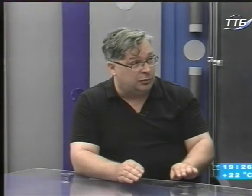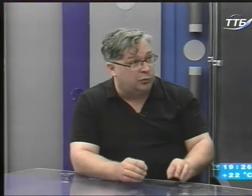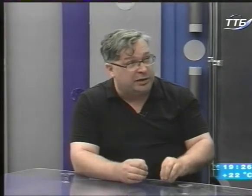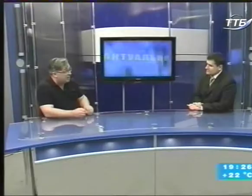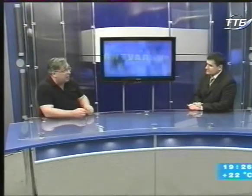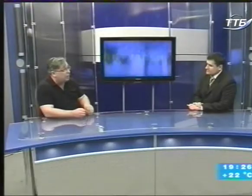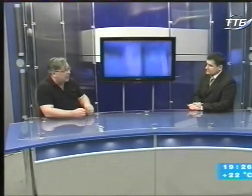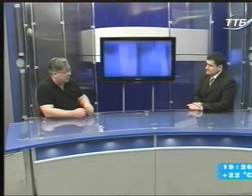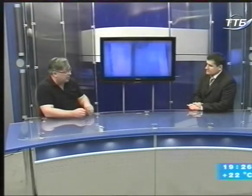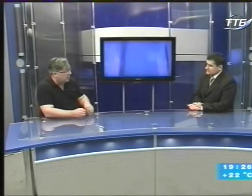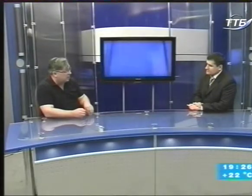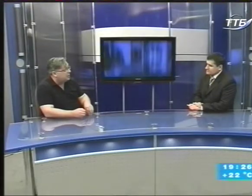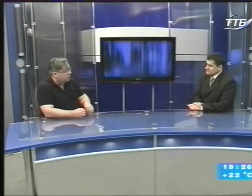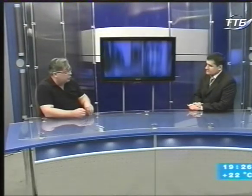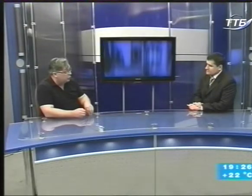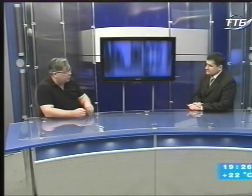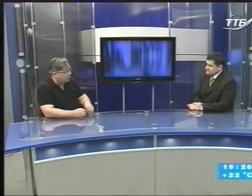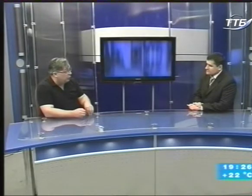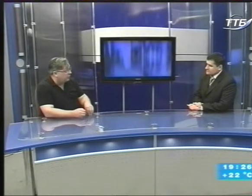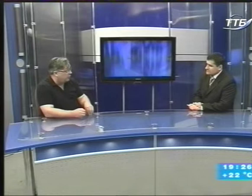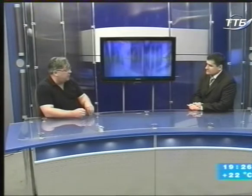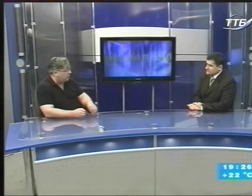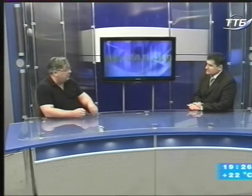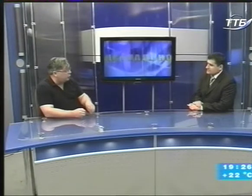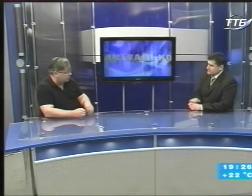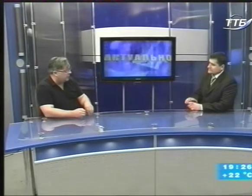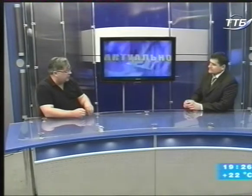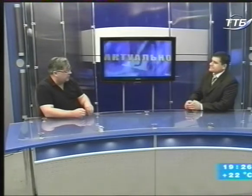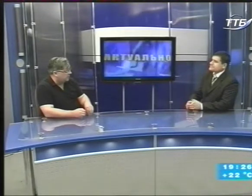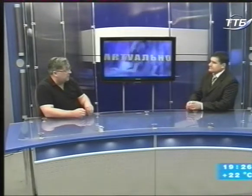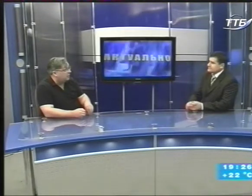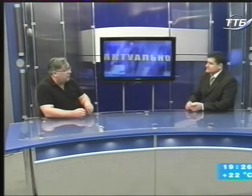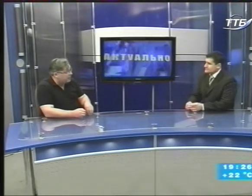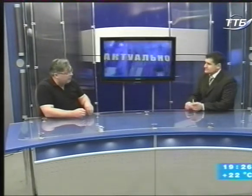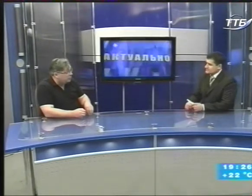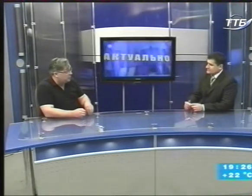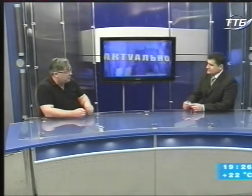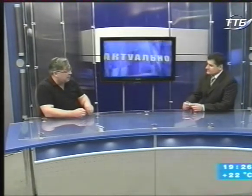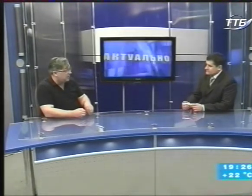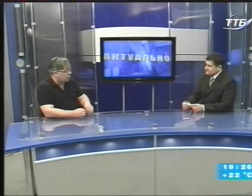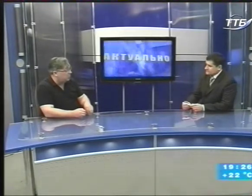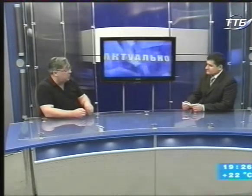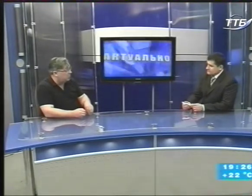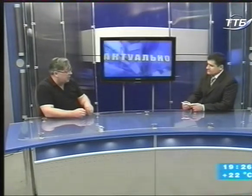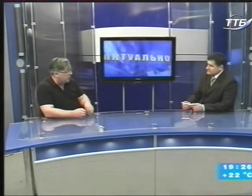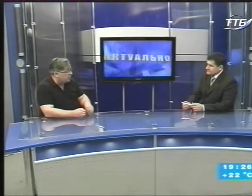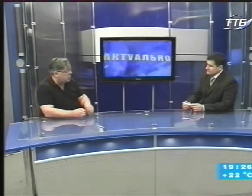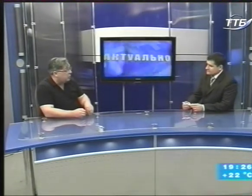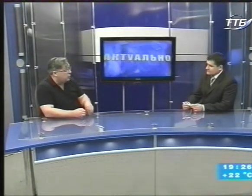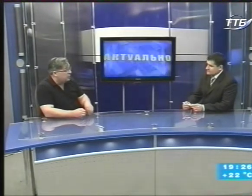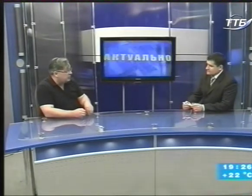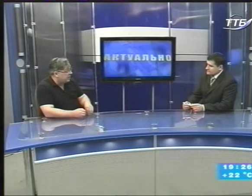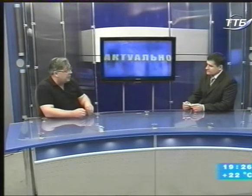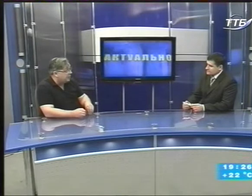стосунки. Україна наполягала на тому, що пропонує формат 3 плюс 1. Фактично підписання цього меморандуму